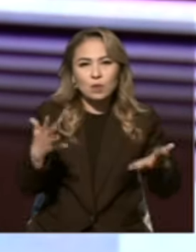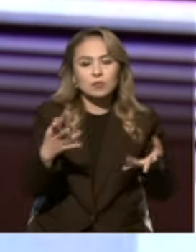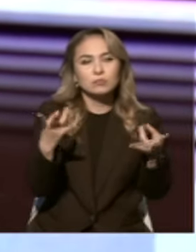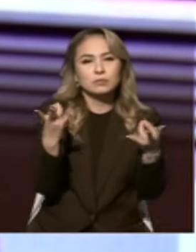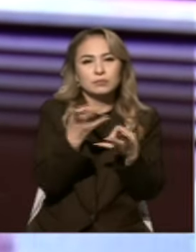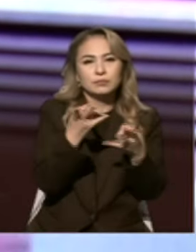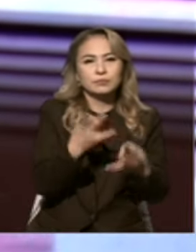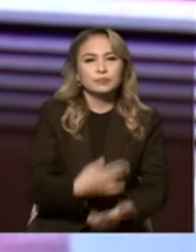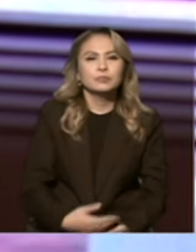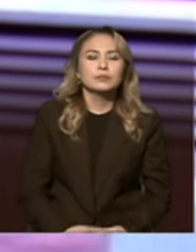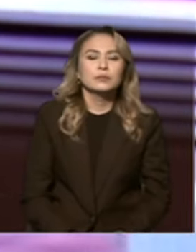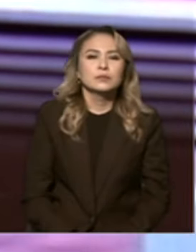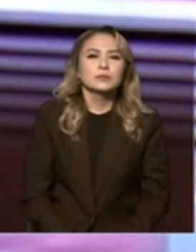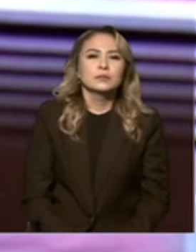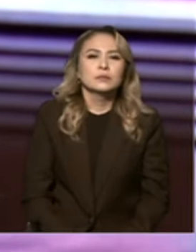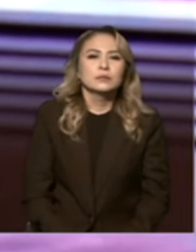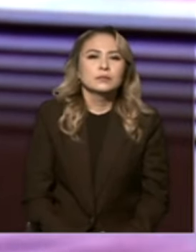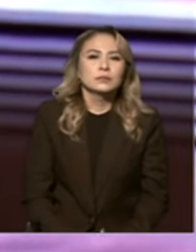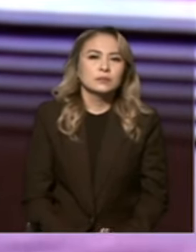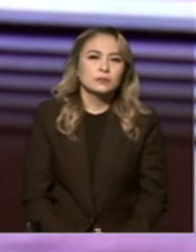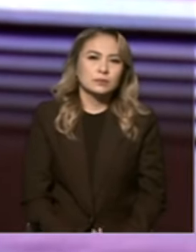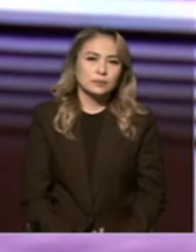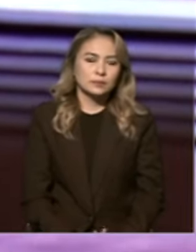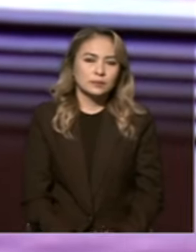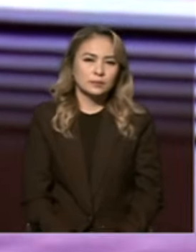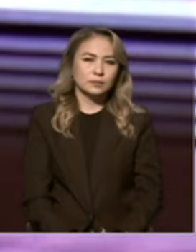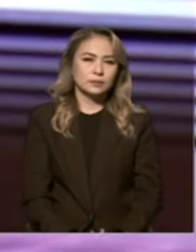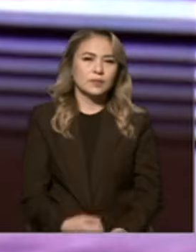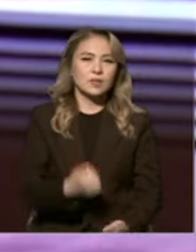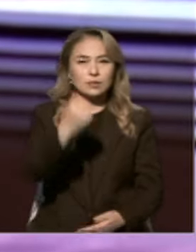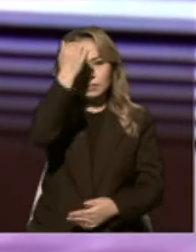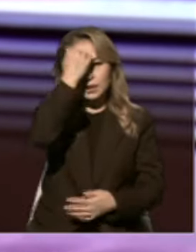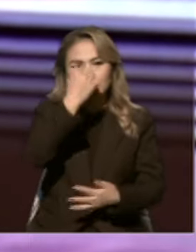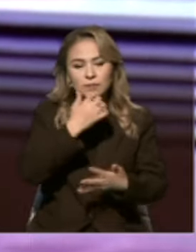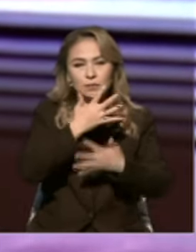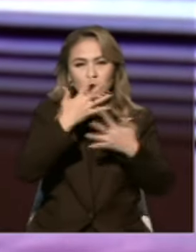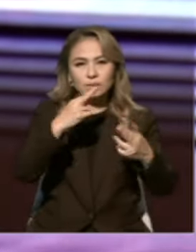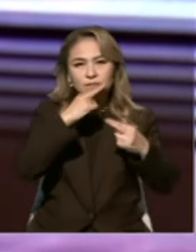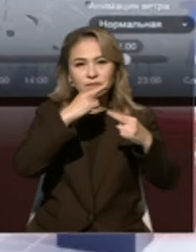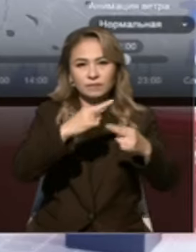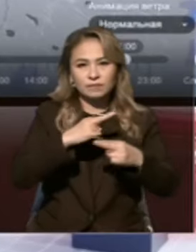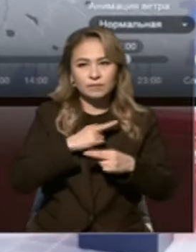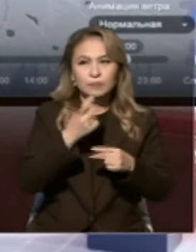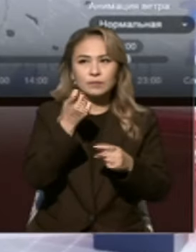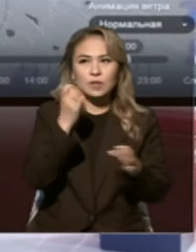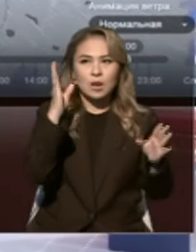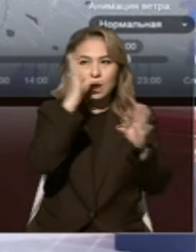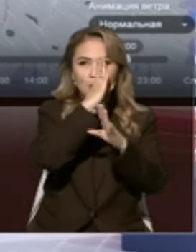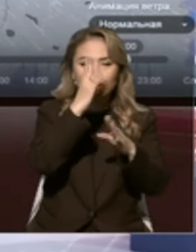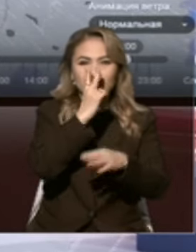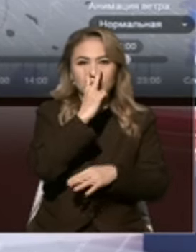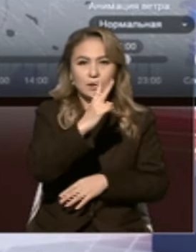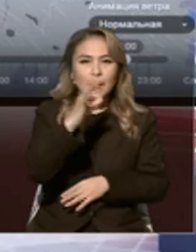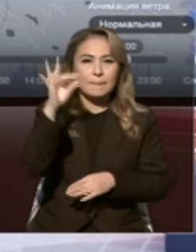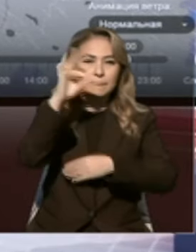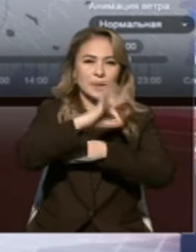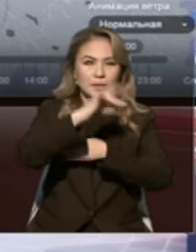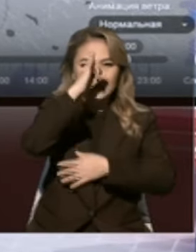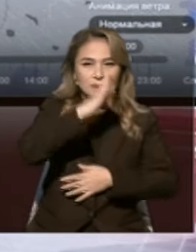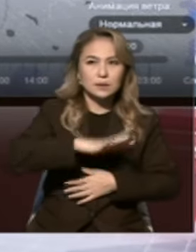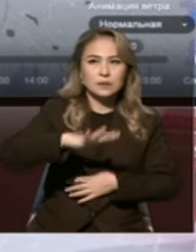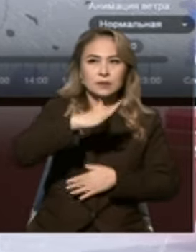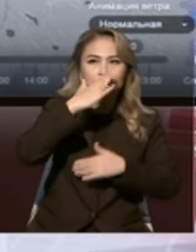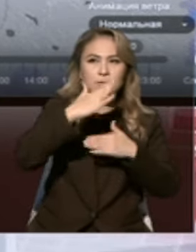назарына ұсындық. Рахмет, қымбат спикерлер, уақыт алып келгендеріңізге. Бір хабарымыздың соңында ауа райына бір рет көз жүгіртіп алсақ, Батыс Қазақстан облысы мен